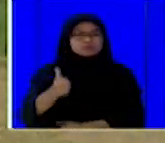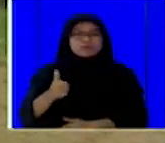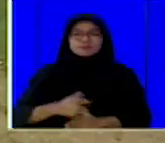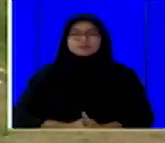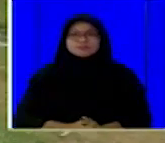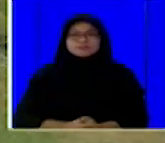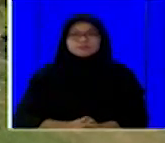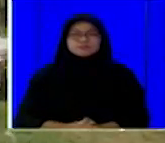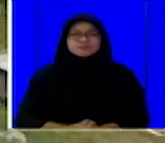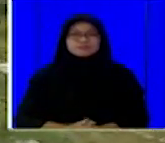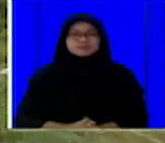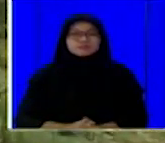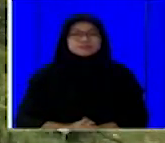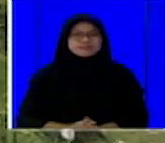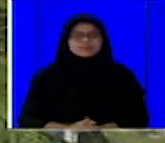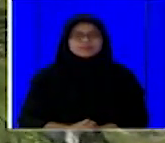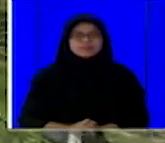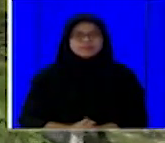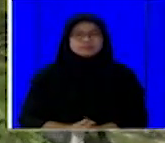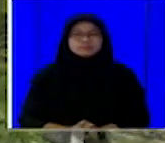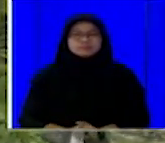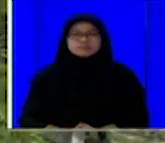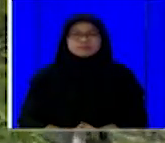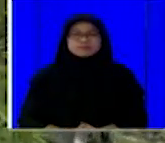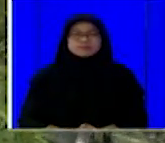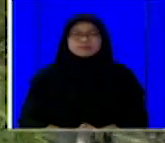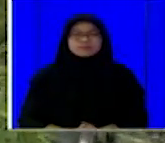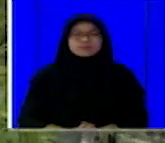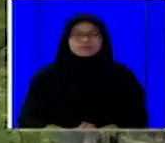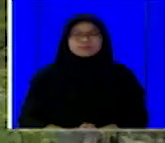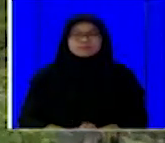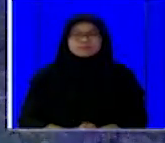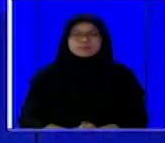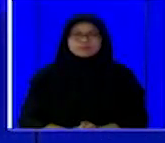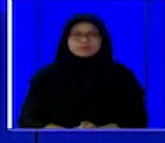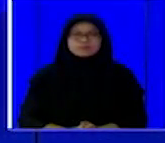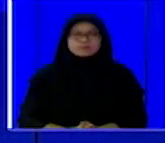dari puncak Merapi. Dari Yogyakarta, Tim Liputan iNews melaporkan.